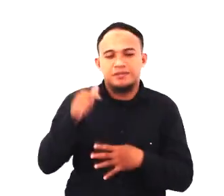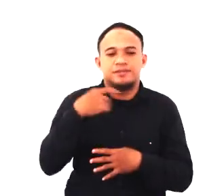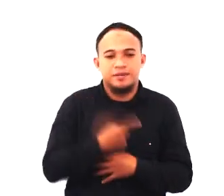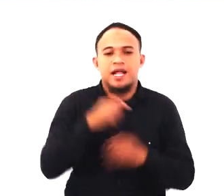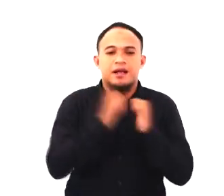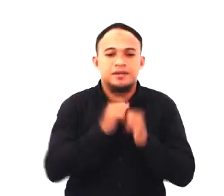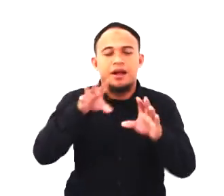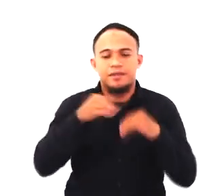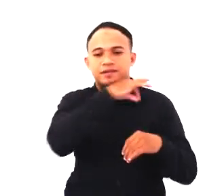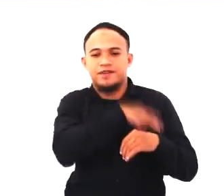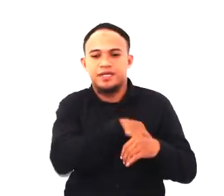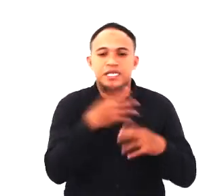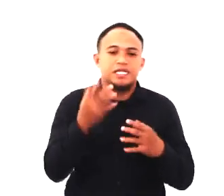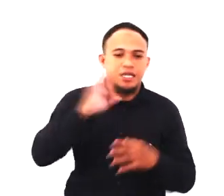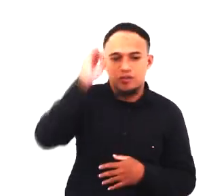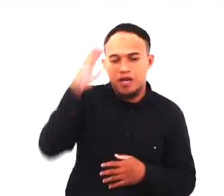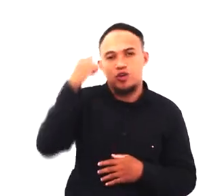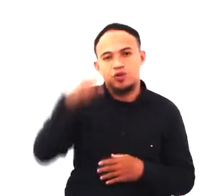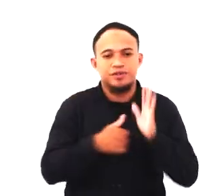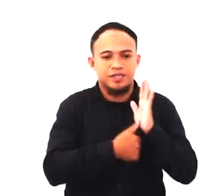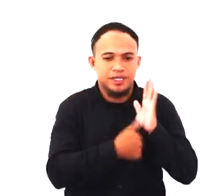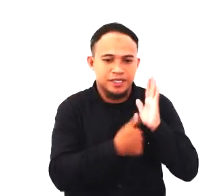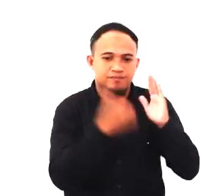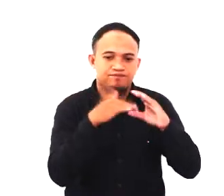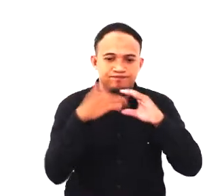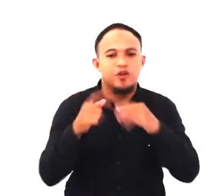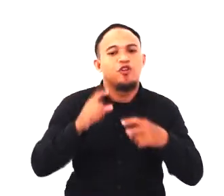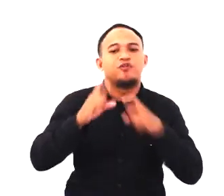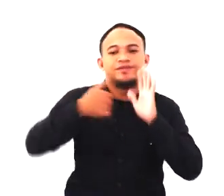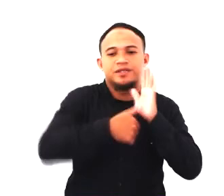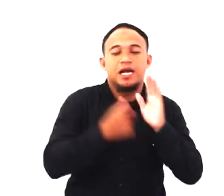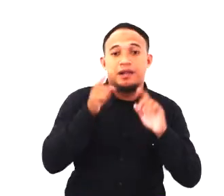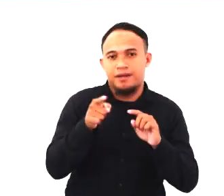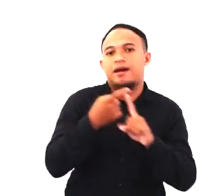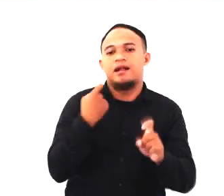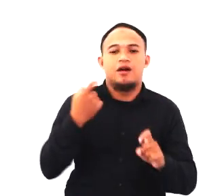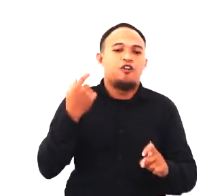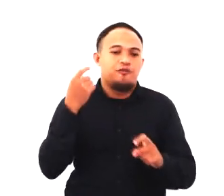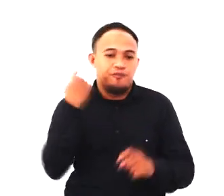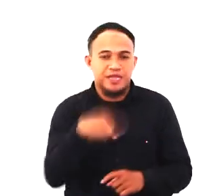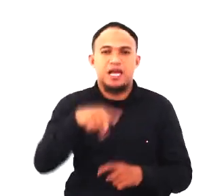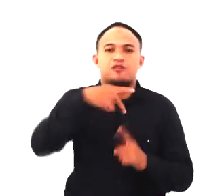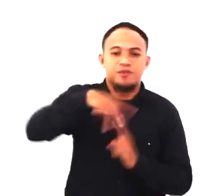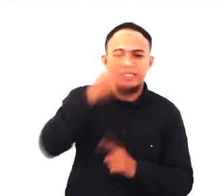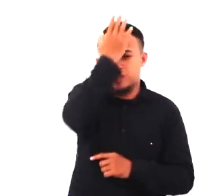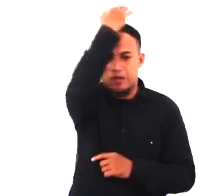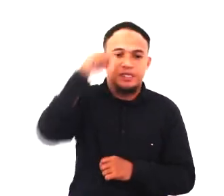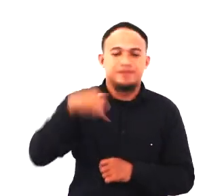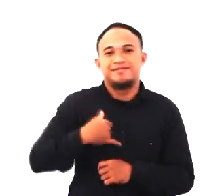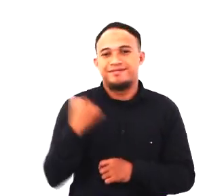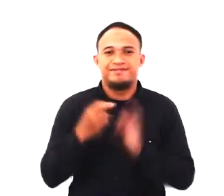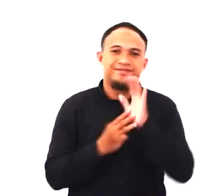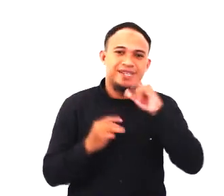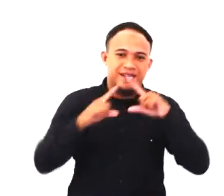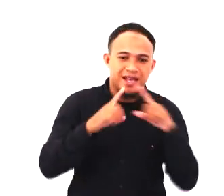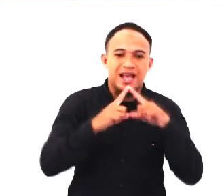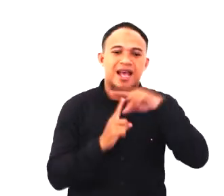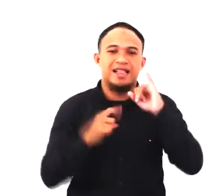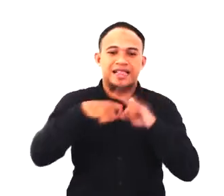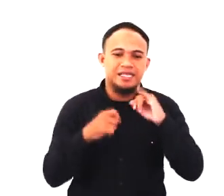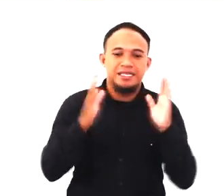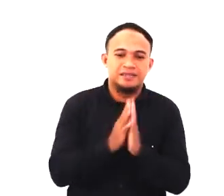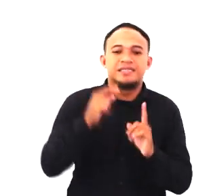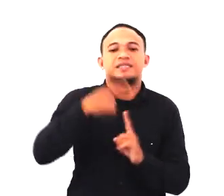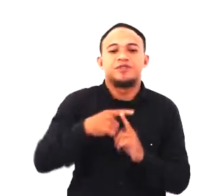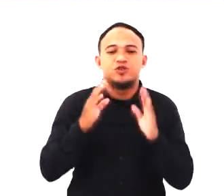bisa bermanfaat. Dan jangan lupa untuk like, komen, share, dan subscribe channel dari Pemerintah Provinsi Gorontalo. Saya Mila Tiki dan